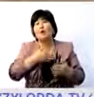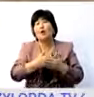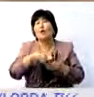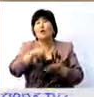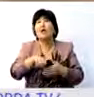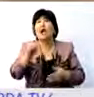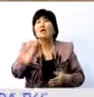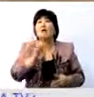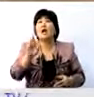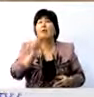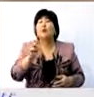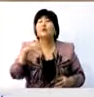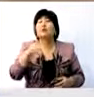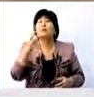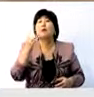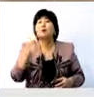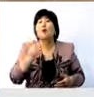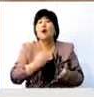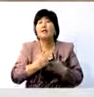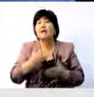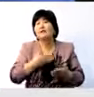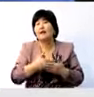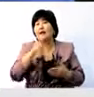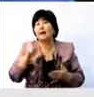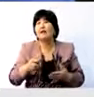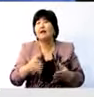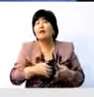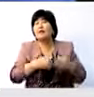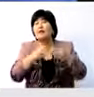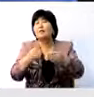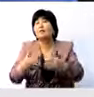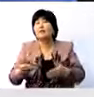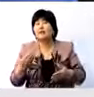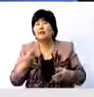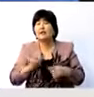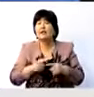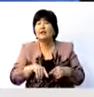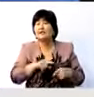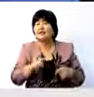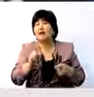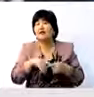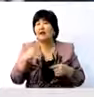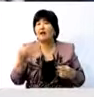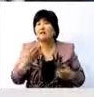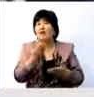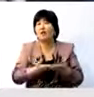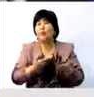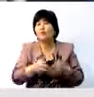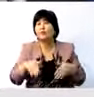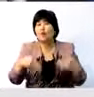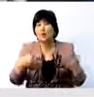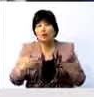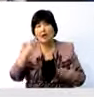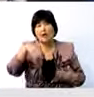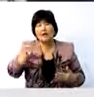қайраткері Әбжәлел Бәкір Мұстафа Шоқайдың саяси қайраткерлігіне, иммиграцияға дейінгі және кейінгі кезеңдеріне қатысты қызықты мағлұматтар ұсынды.